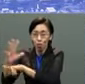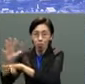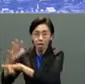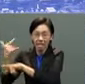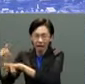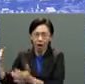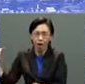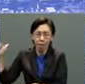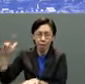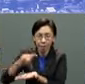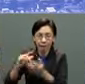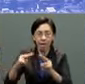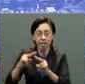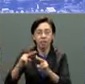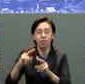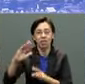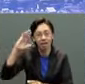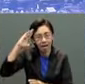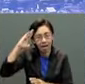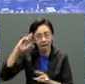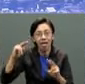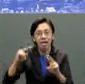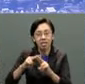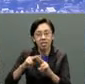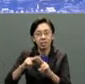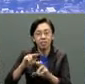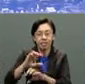มหาดไทยกลาโหมการทาง